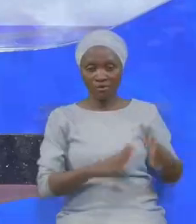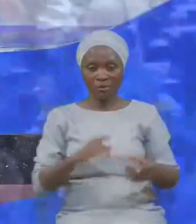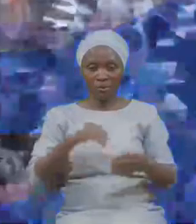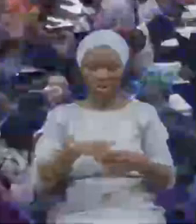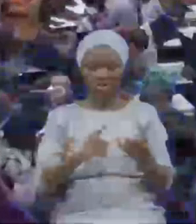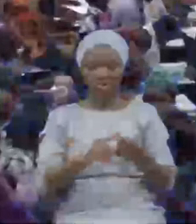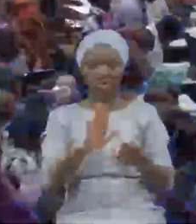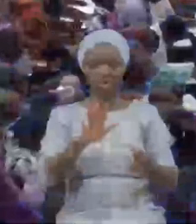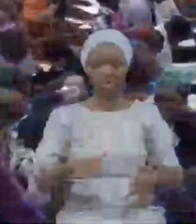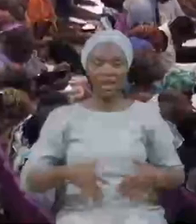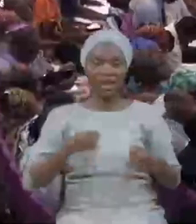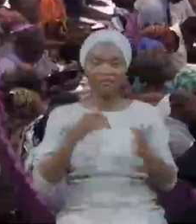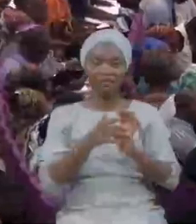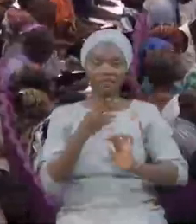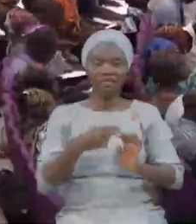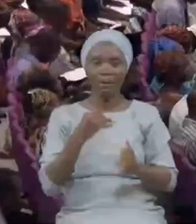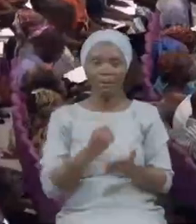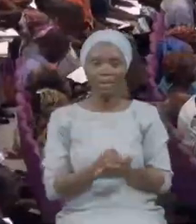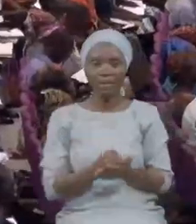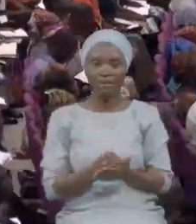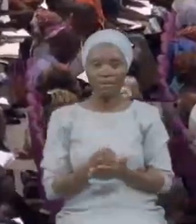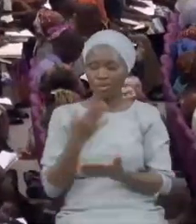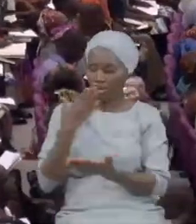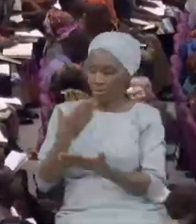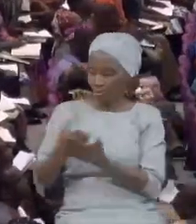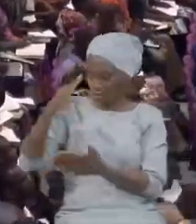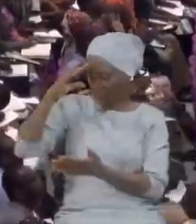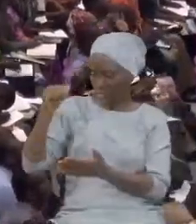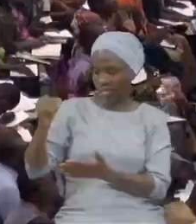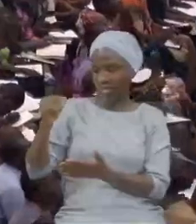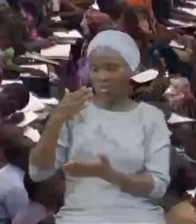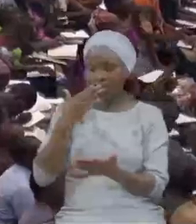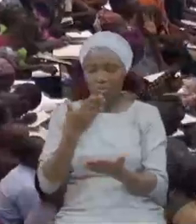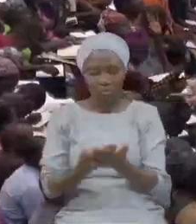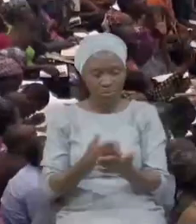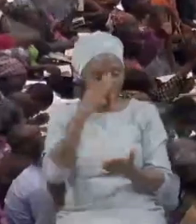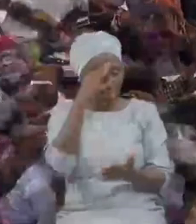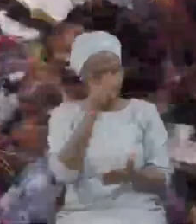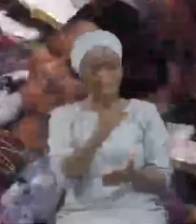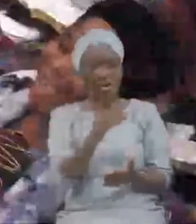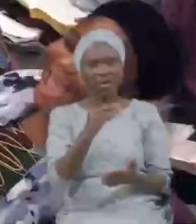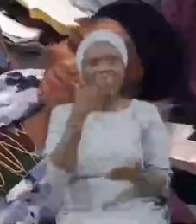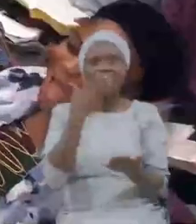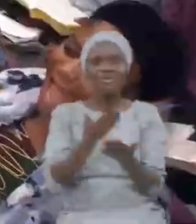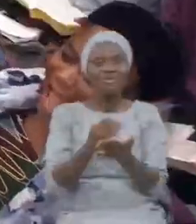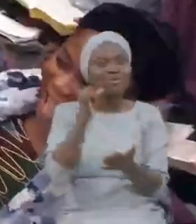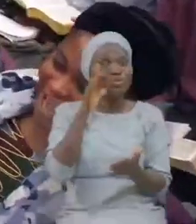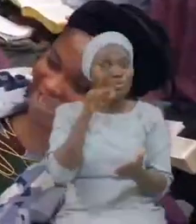libération rentre dans votre vie. Un bon homme. Un homme de bien. Une femme de